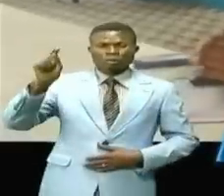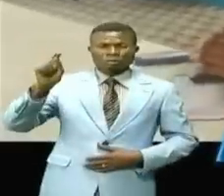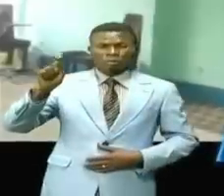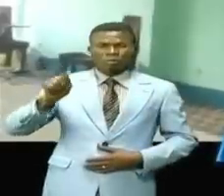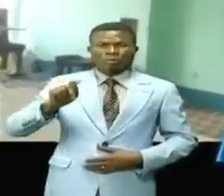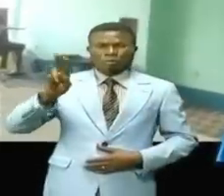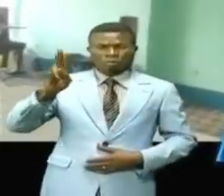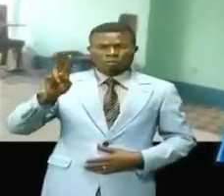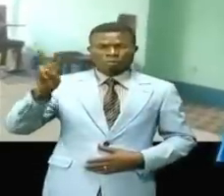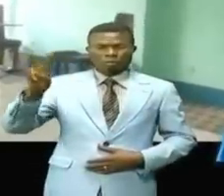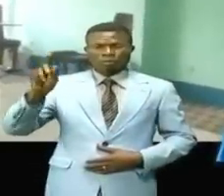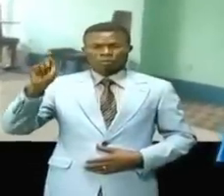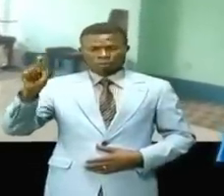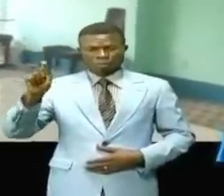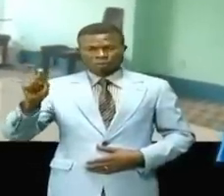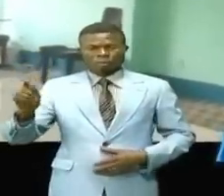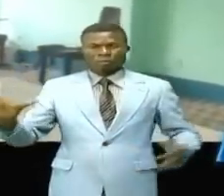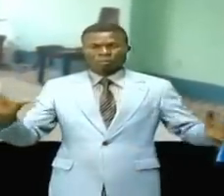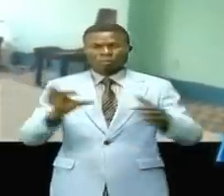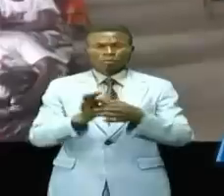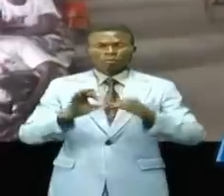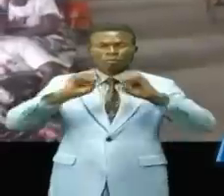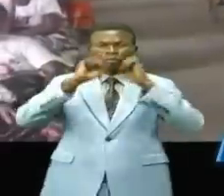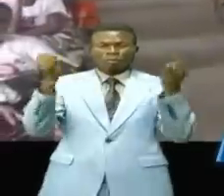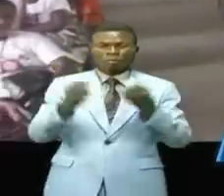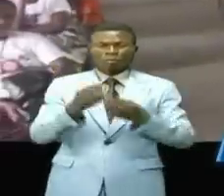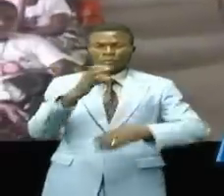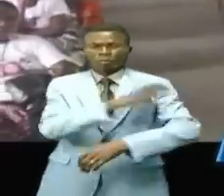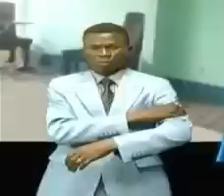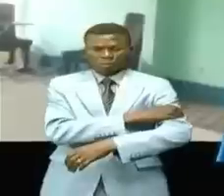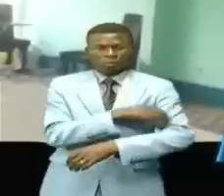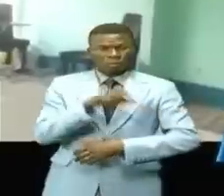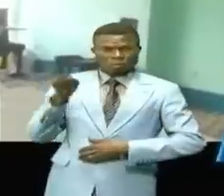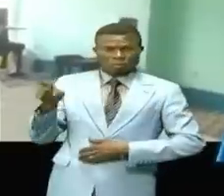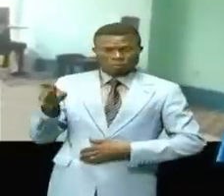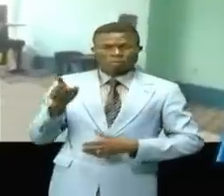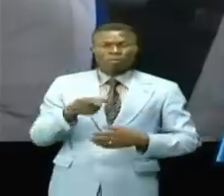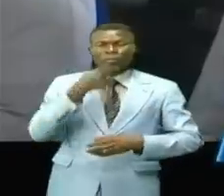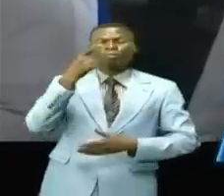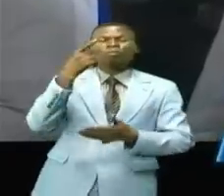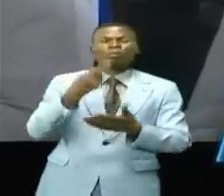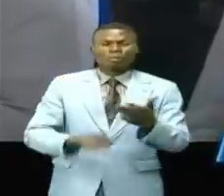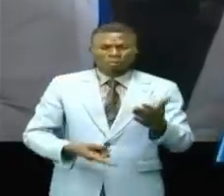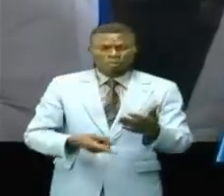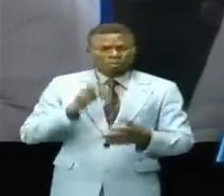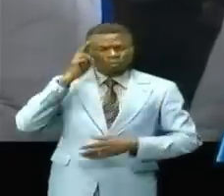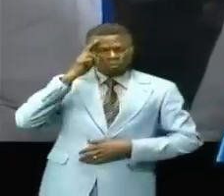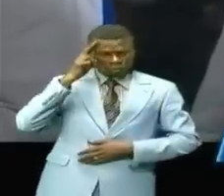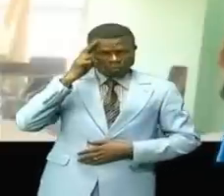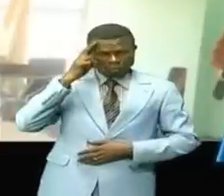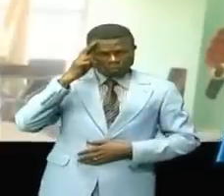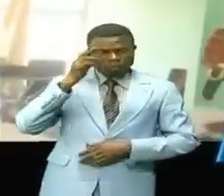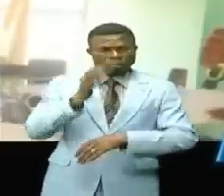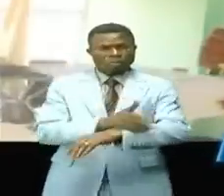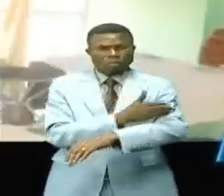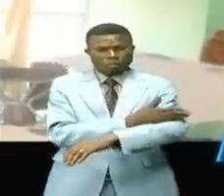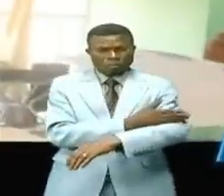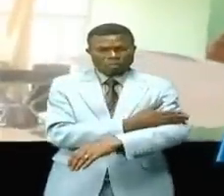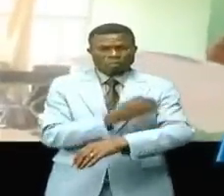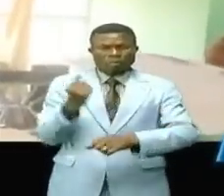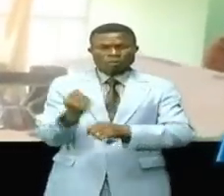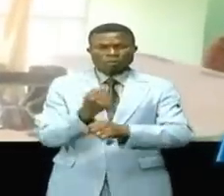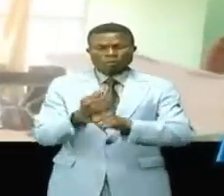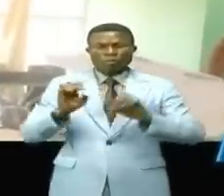IVT en collaboration avec la société civile de ce coin. Il était question de réfléchir sur l'avancement des rôles